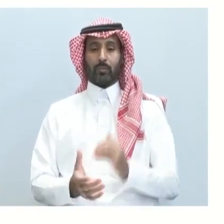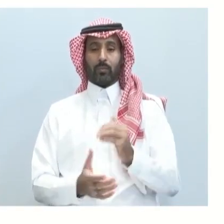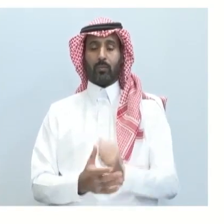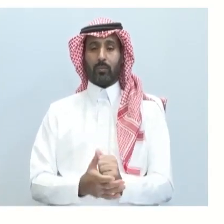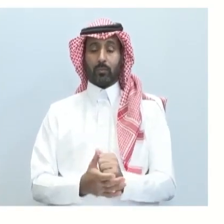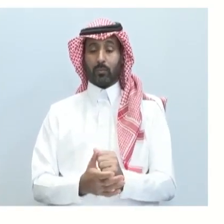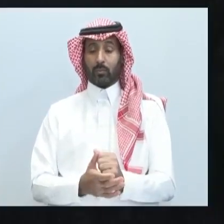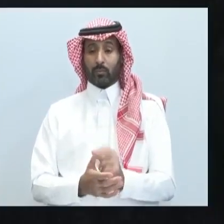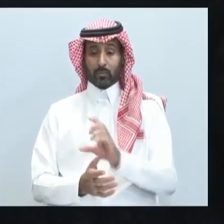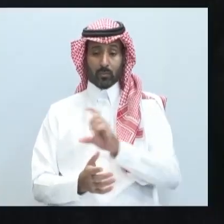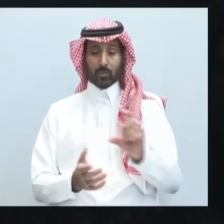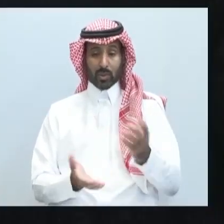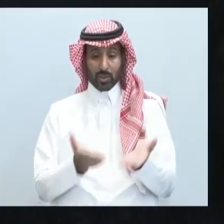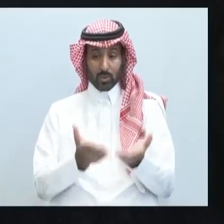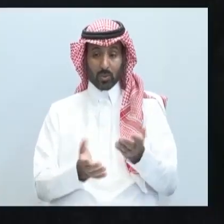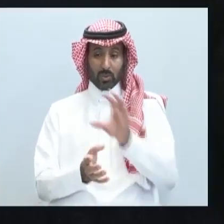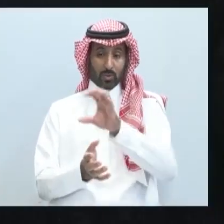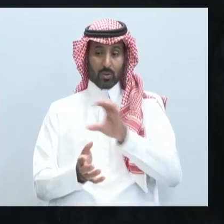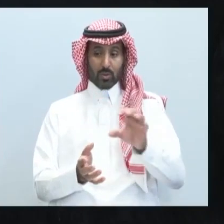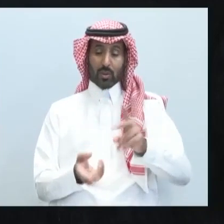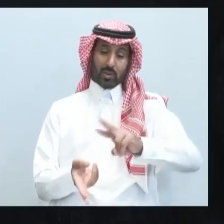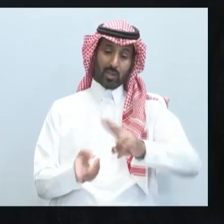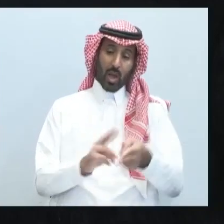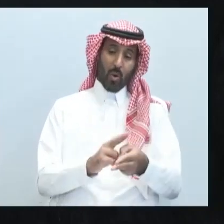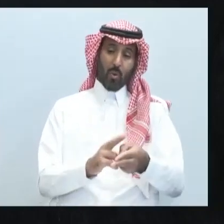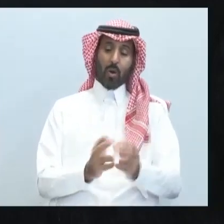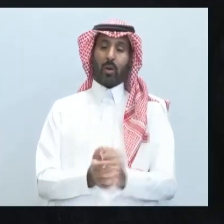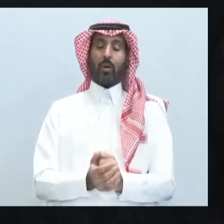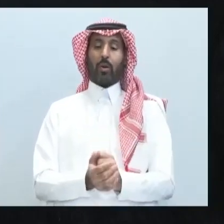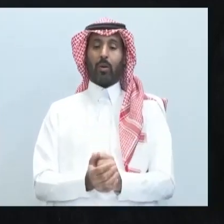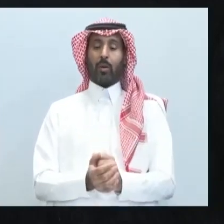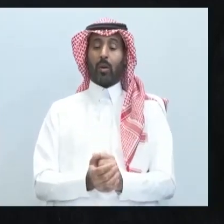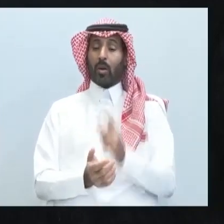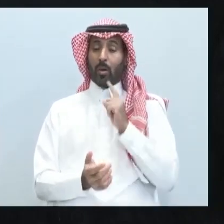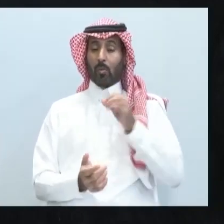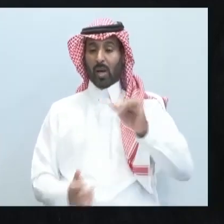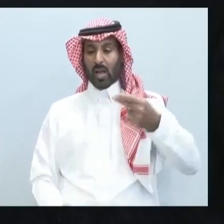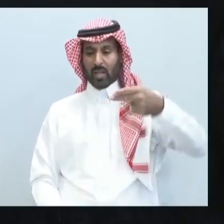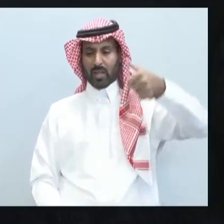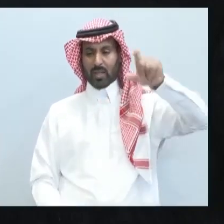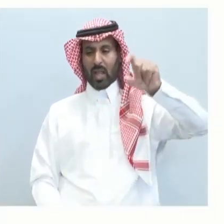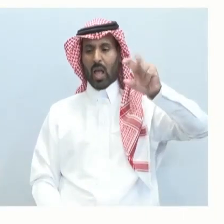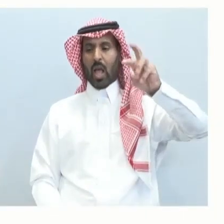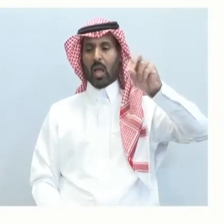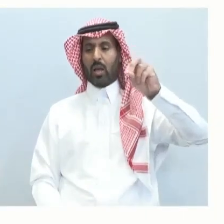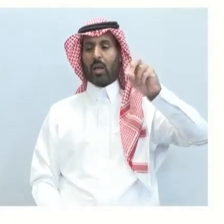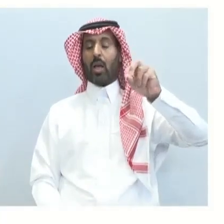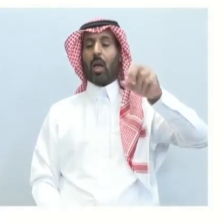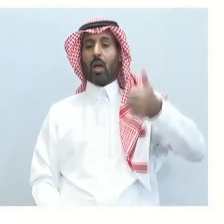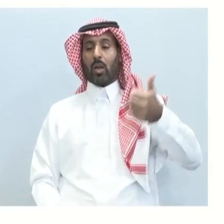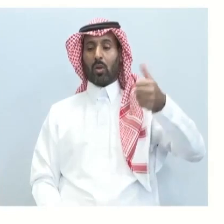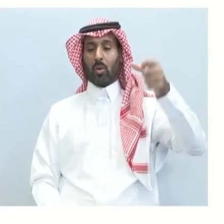هذه المعادله المطلوب منك ايش المطلوب منك تحولها الى معادله ايونيه فالمعادله الايونيه المعادله